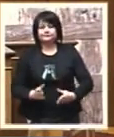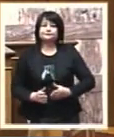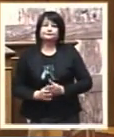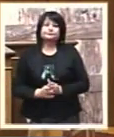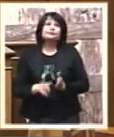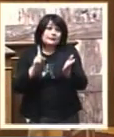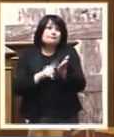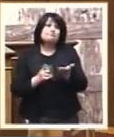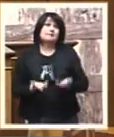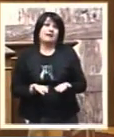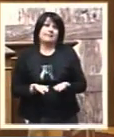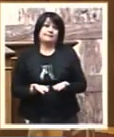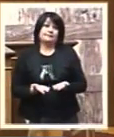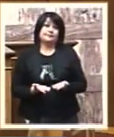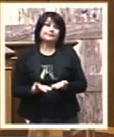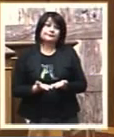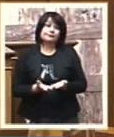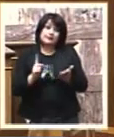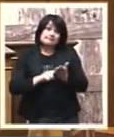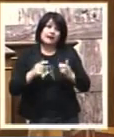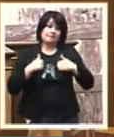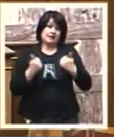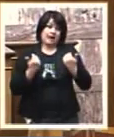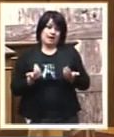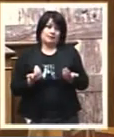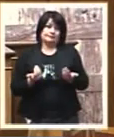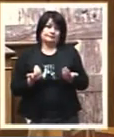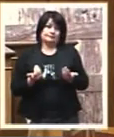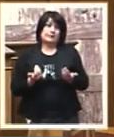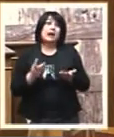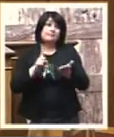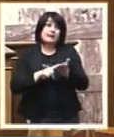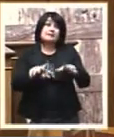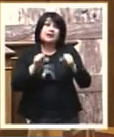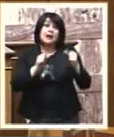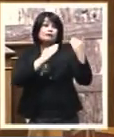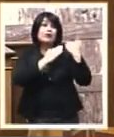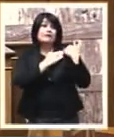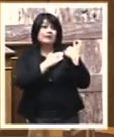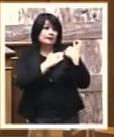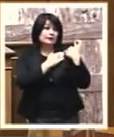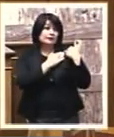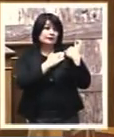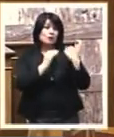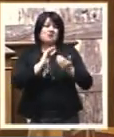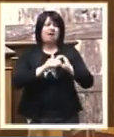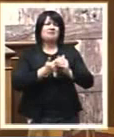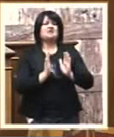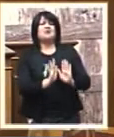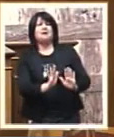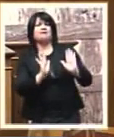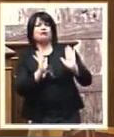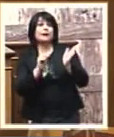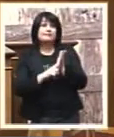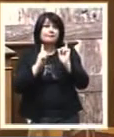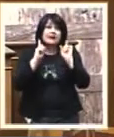είναι. Δεν μπορεί να μην είναι, εάν βεβαίως αναλάβει τις ευθύνες της, εάν δεν μείνει απαθής, εάν δεν